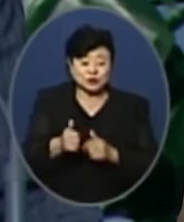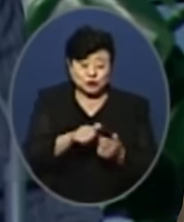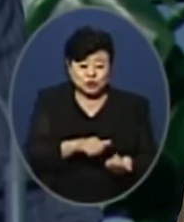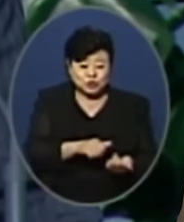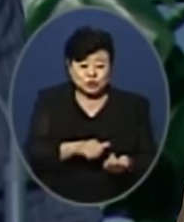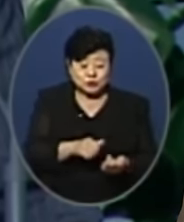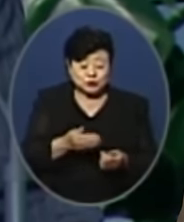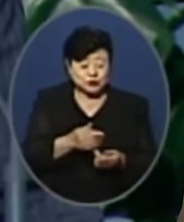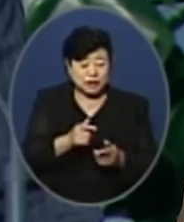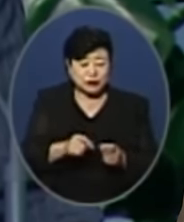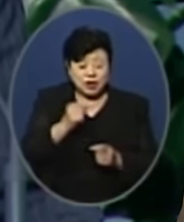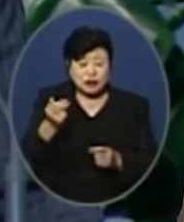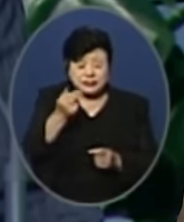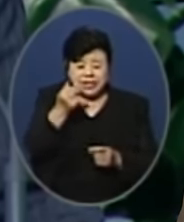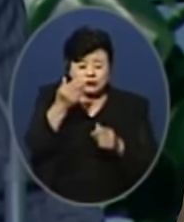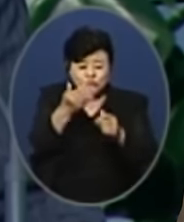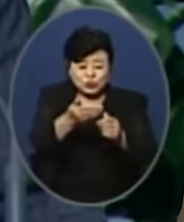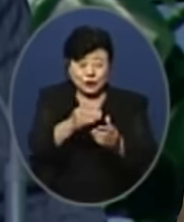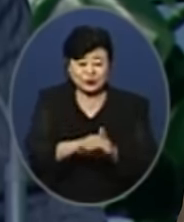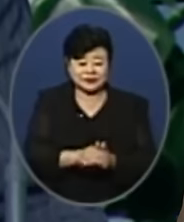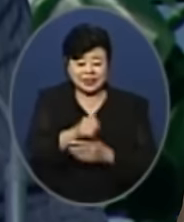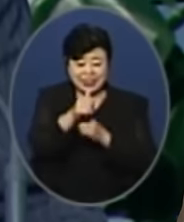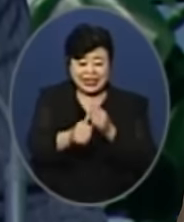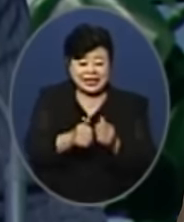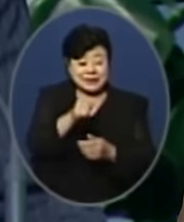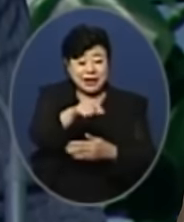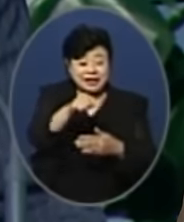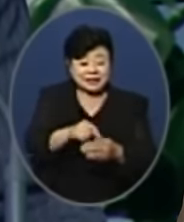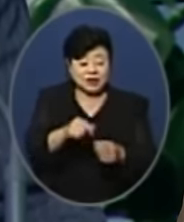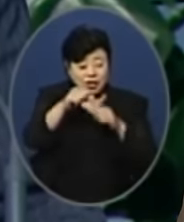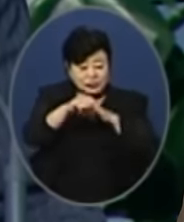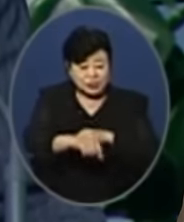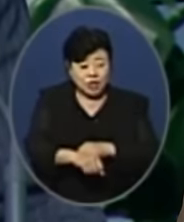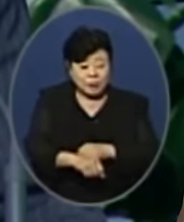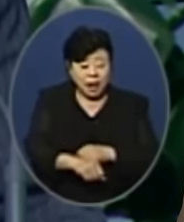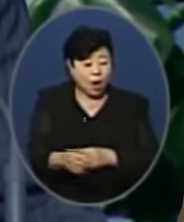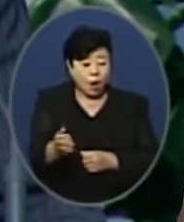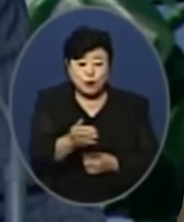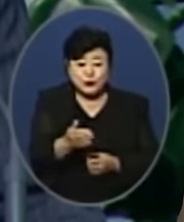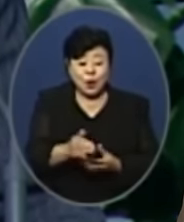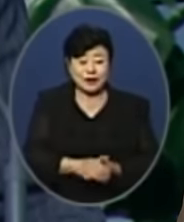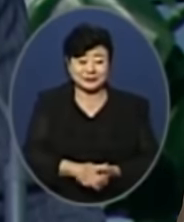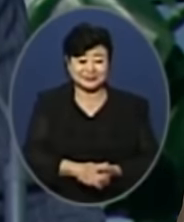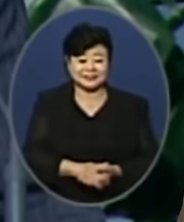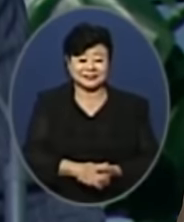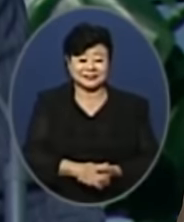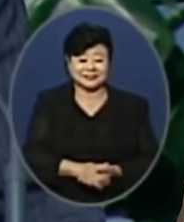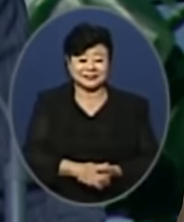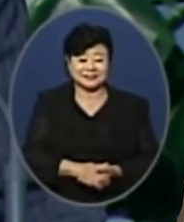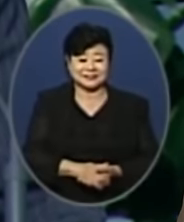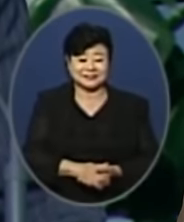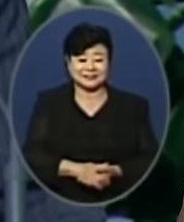죽음을 죽지 않고 영생하게 만들어 주시니 하나님 안에서 절망이란 있을 수가 없는 것입니다.